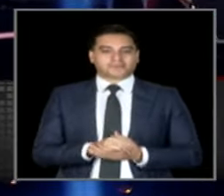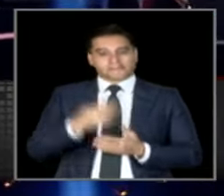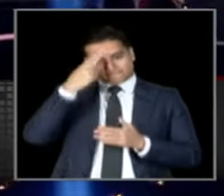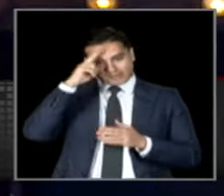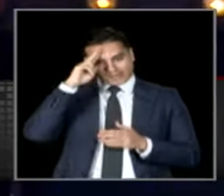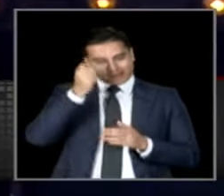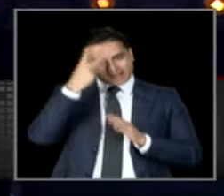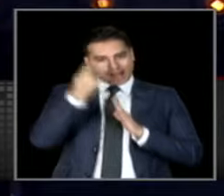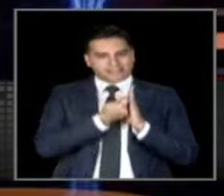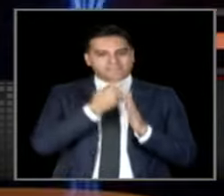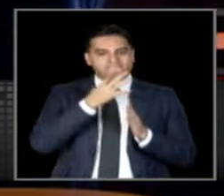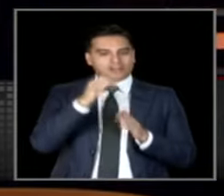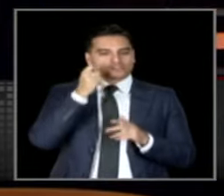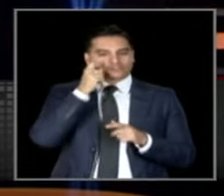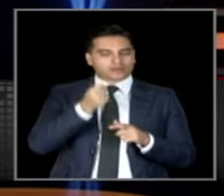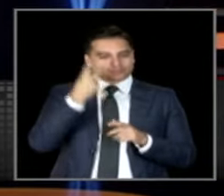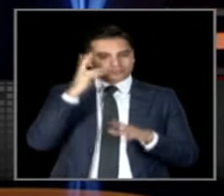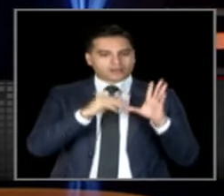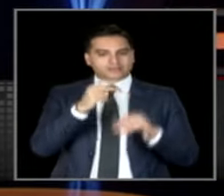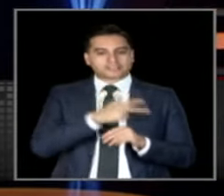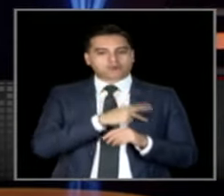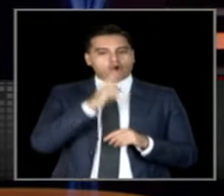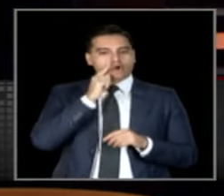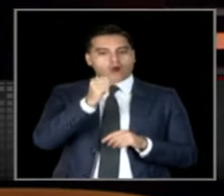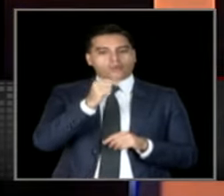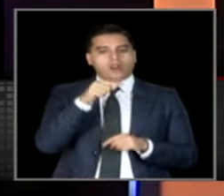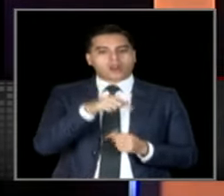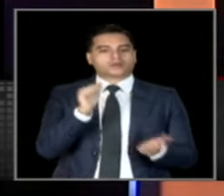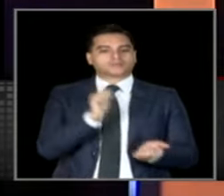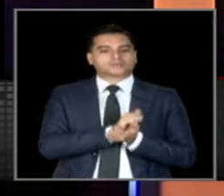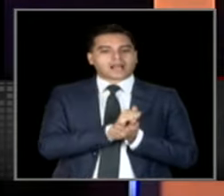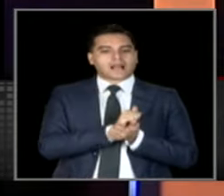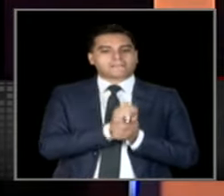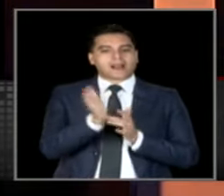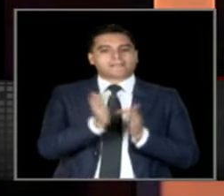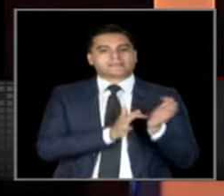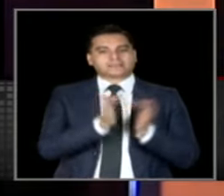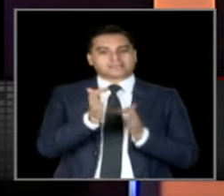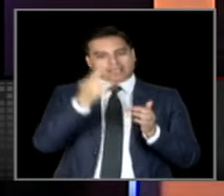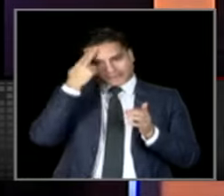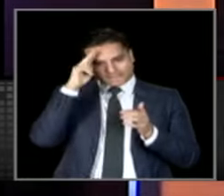من هو الأديب الفرنسي مؤلف رواية الرجل الذي صلب المسيح؟